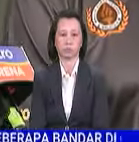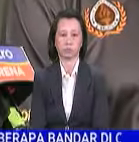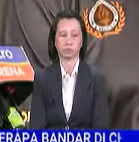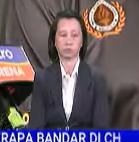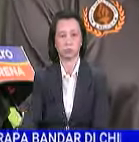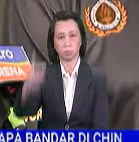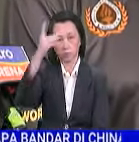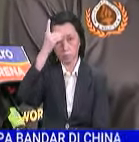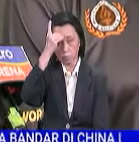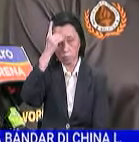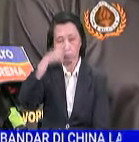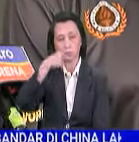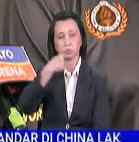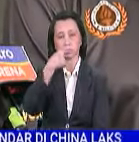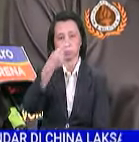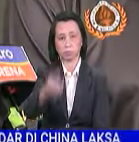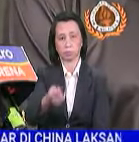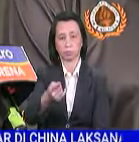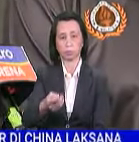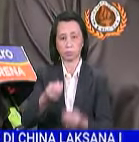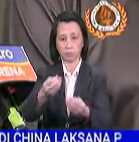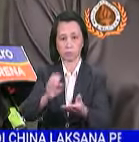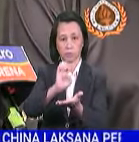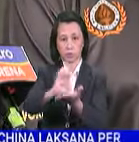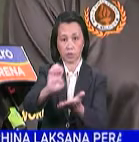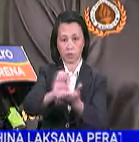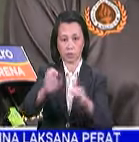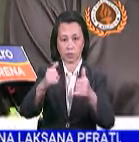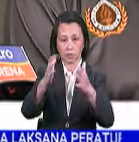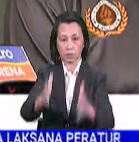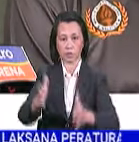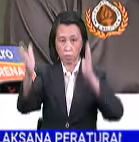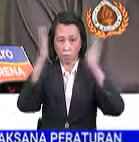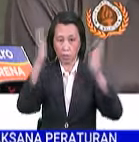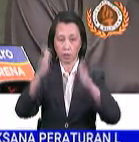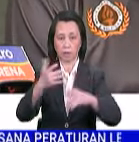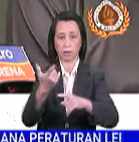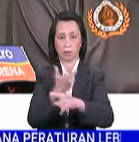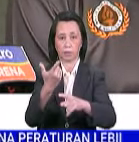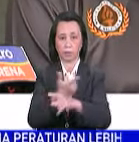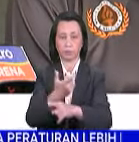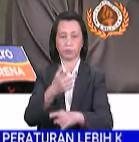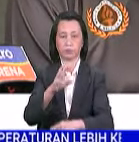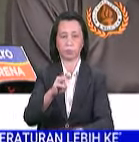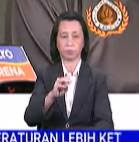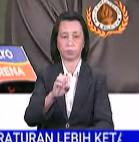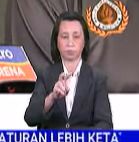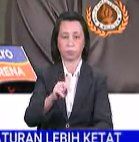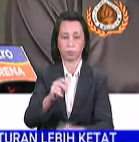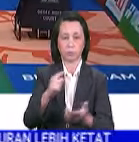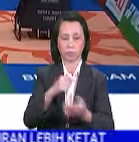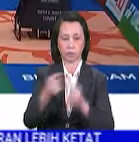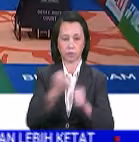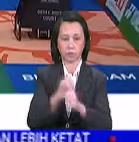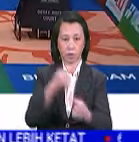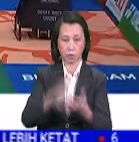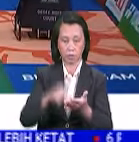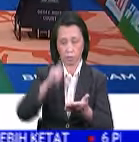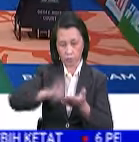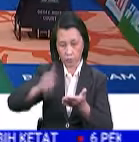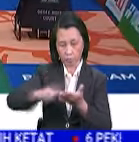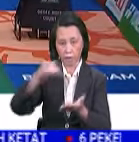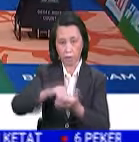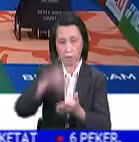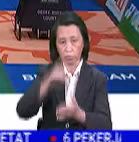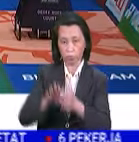Sementara itu, Dato' Ahmad Syafawi turut memberitahu pemberian allowance kepada atlet kebangsaan yang menjalani program latihan tahun ini akan disimak semula berdasarkan